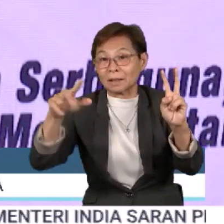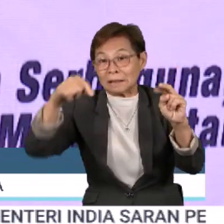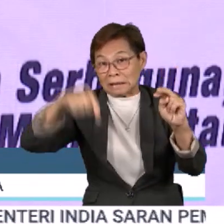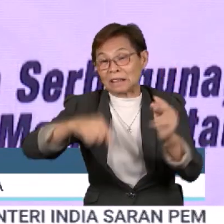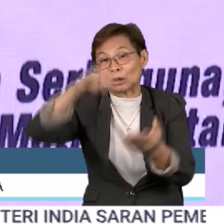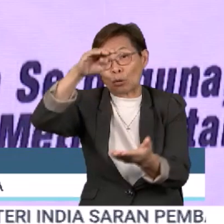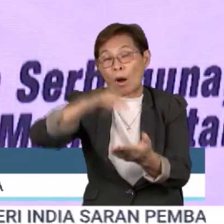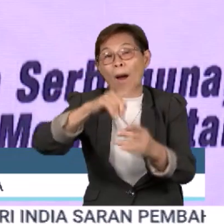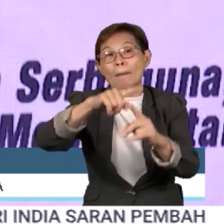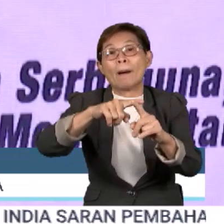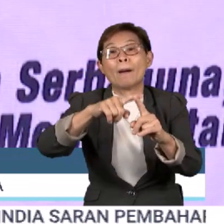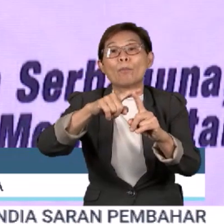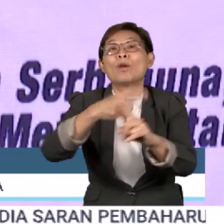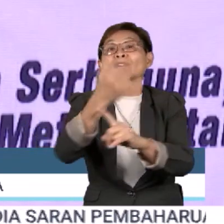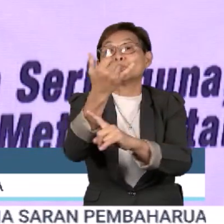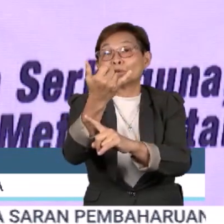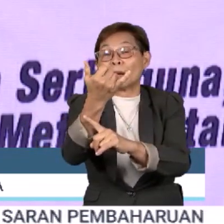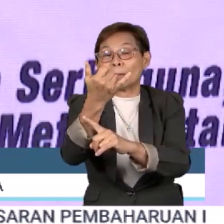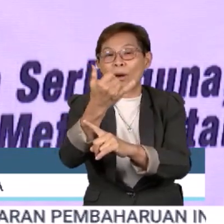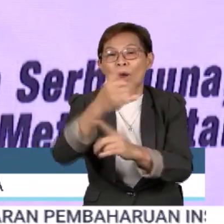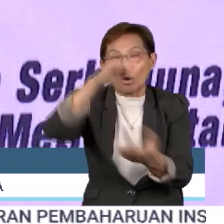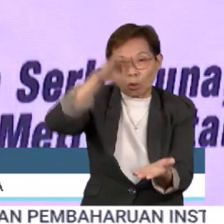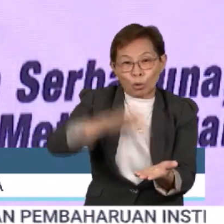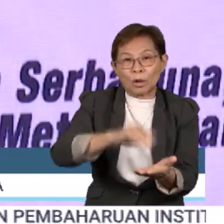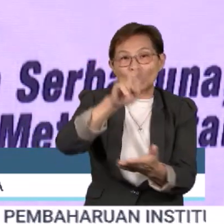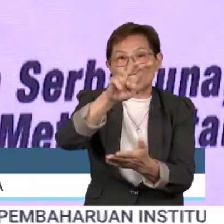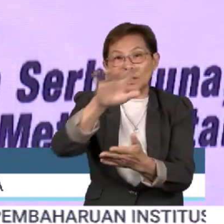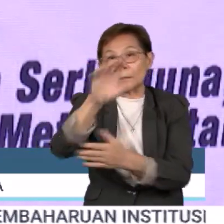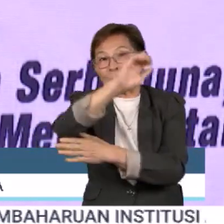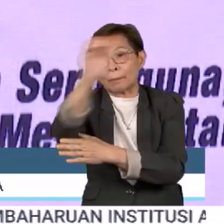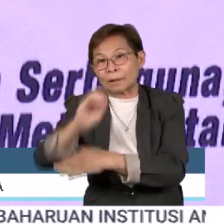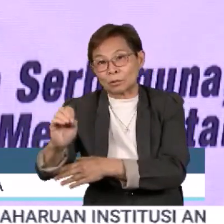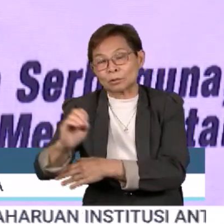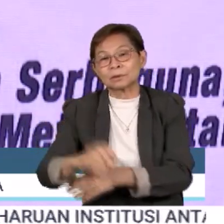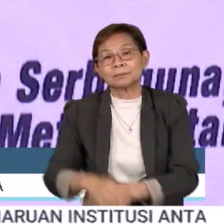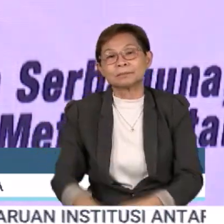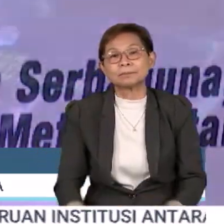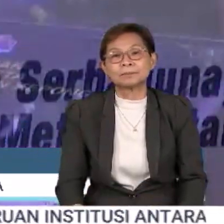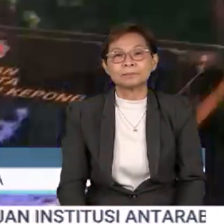2023 sebanyak kurang 25%.